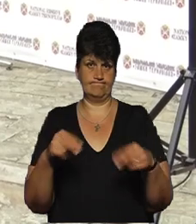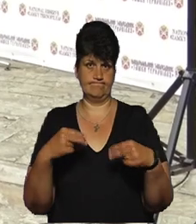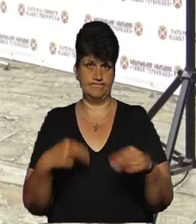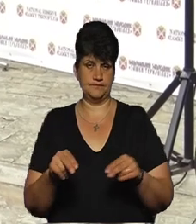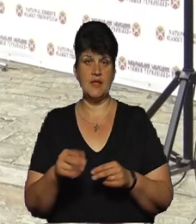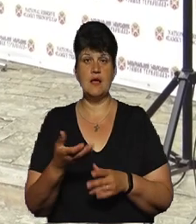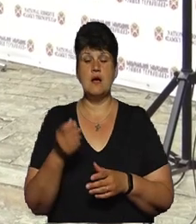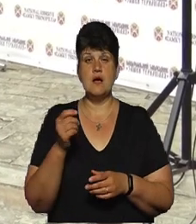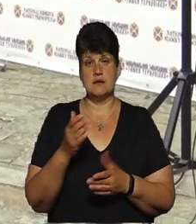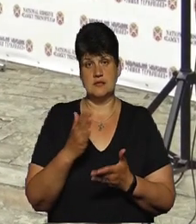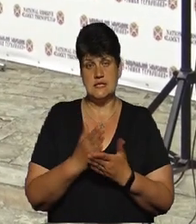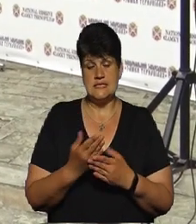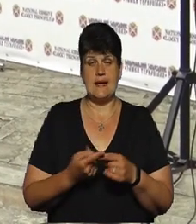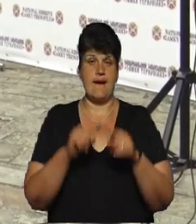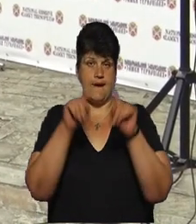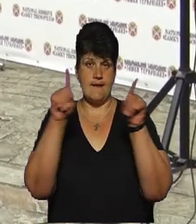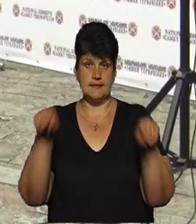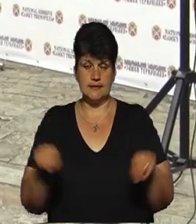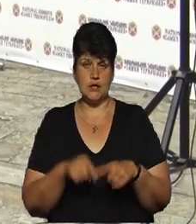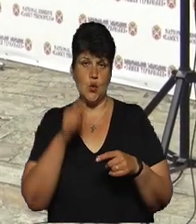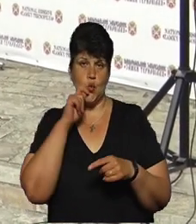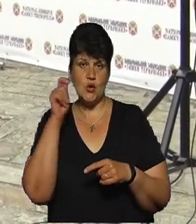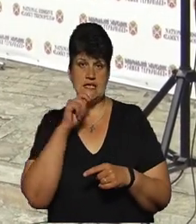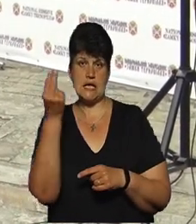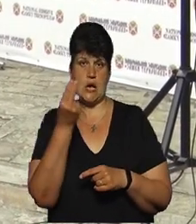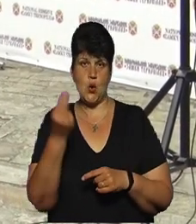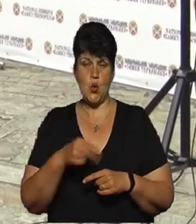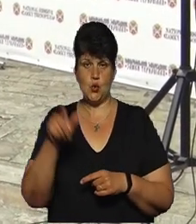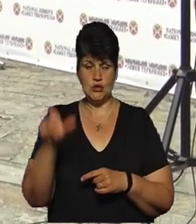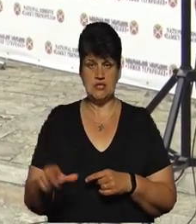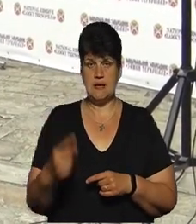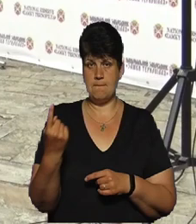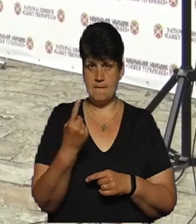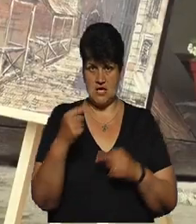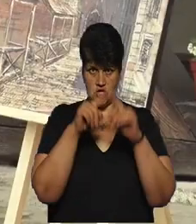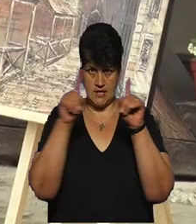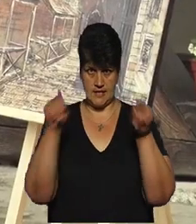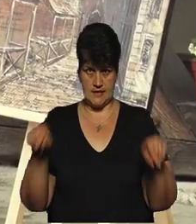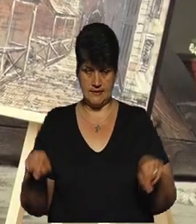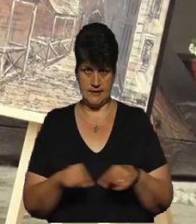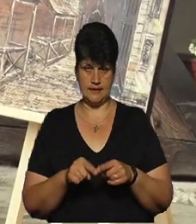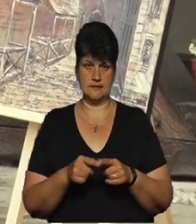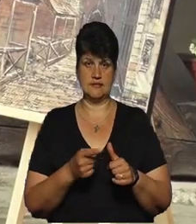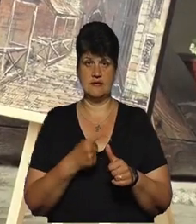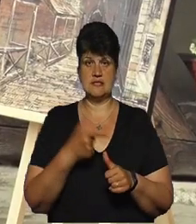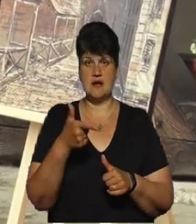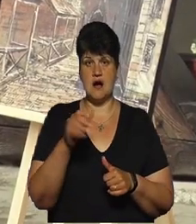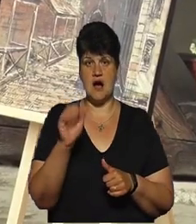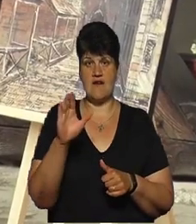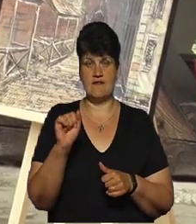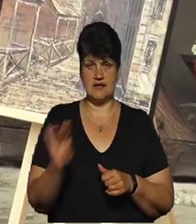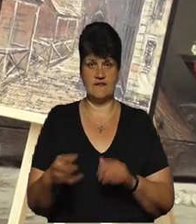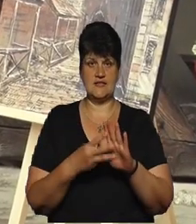картини українських художників. Першою продають картину художника зі Збаража «Гавань». 8 тисяч – раз.